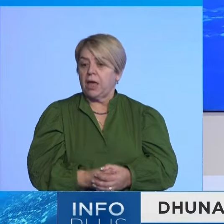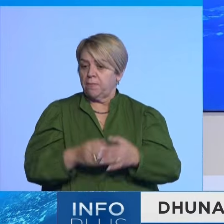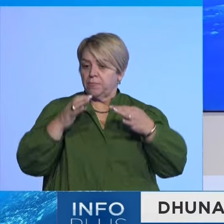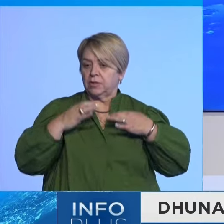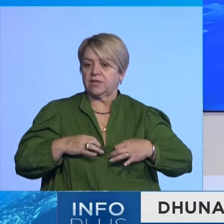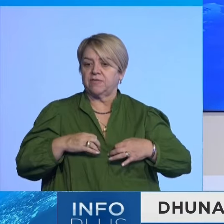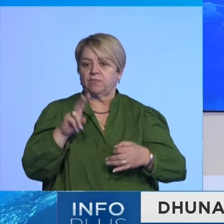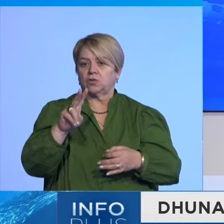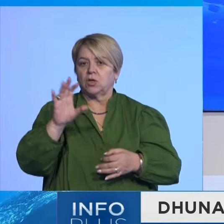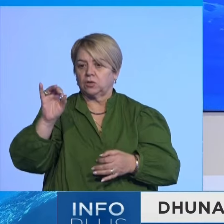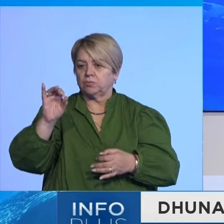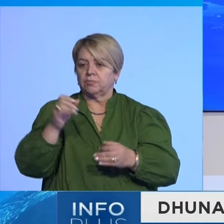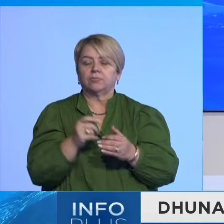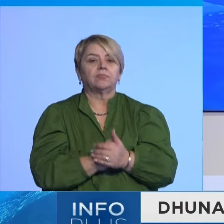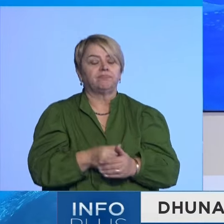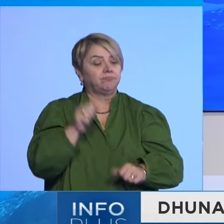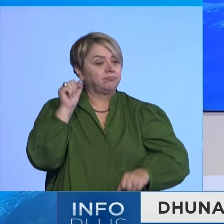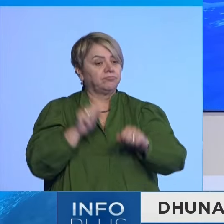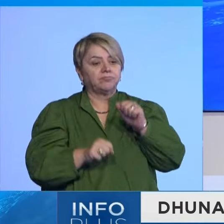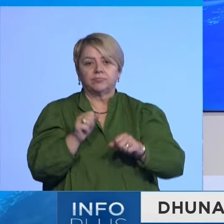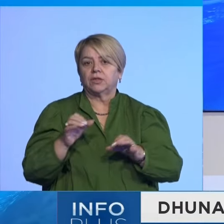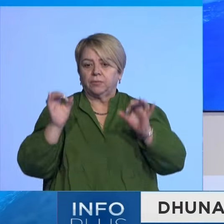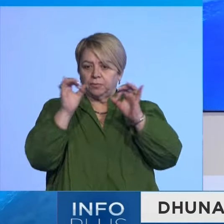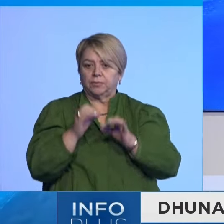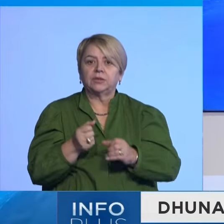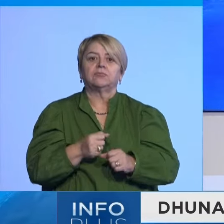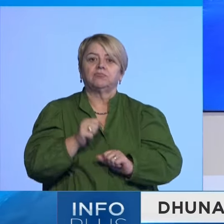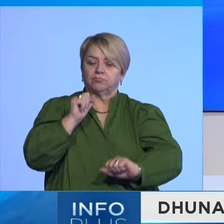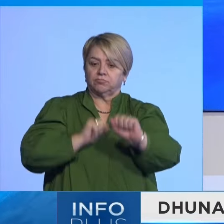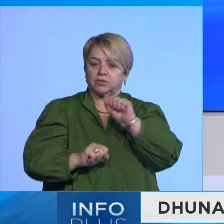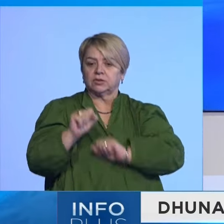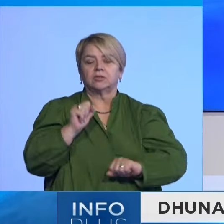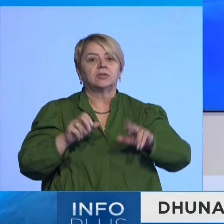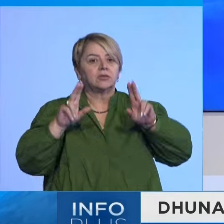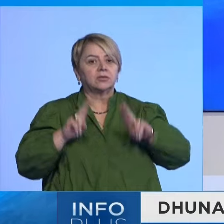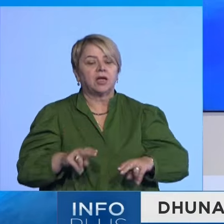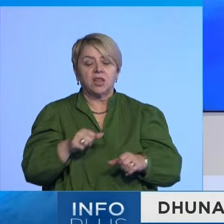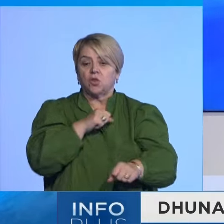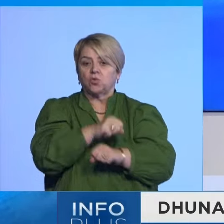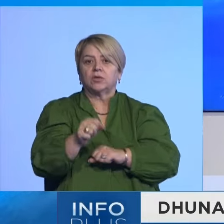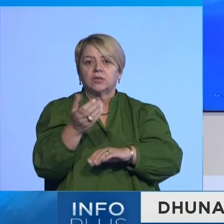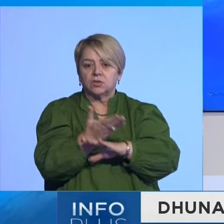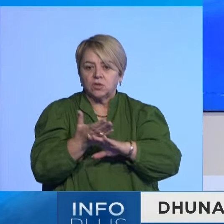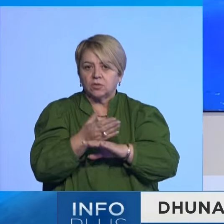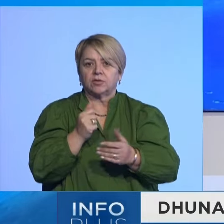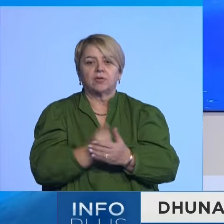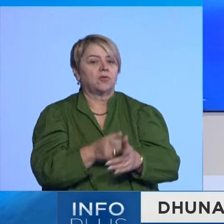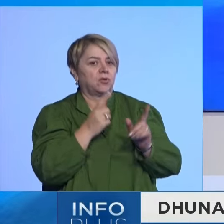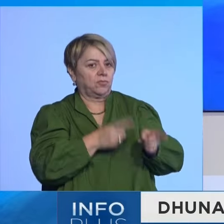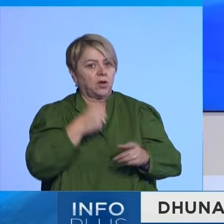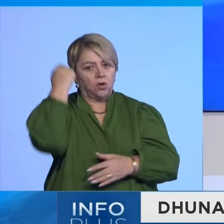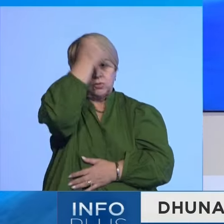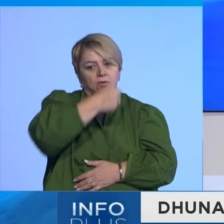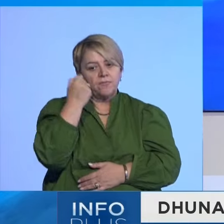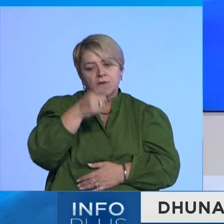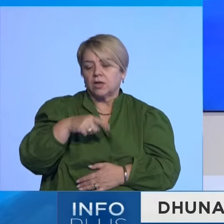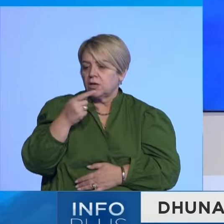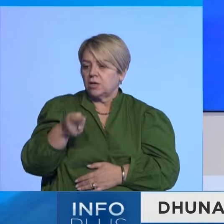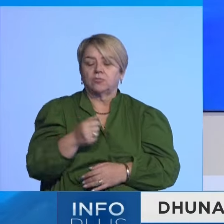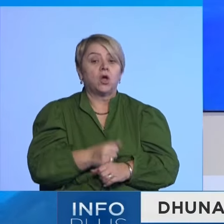Presidentja Osmani ndërkohë është zotuar se nuk do të ndalet lufta për drejtësi për viktimat e dhunës seksuale gjatë luftës në Kosovë. Ajo ka thënë